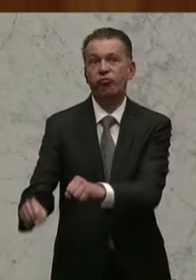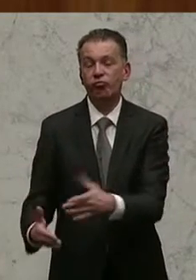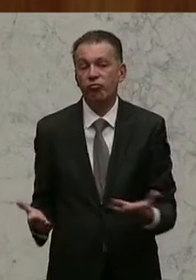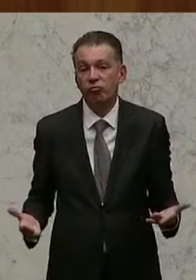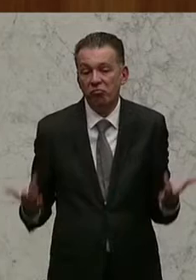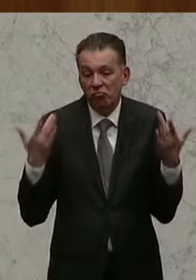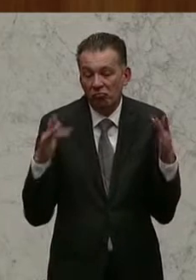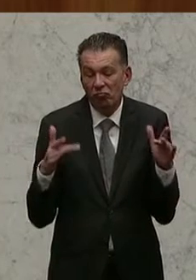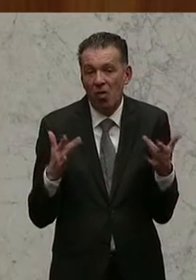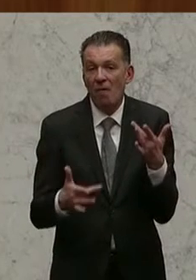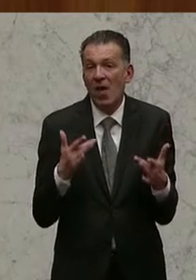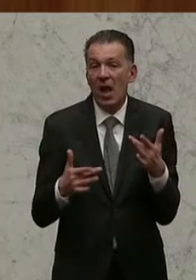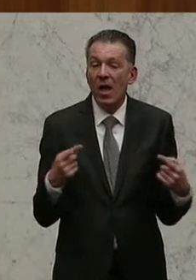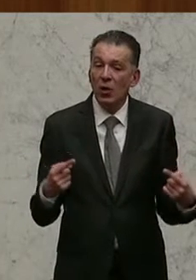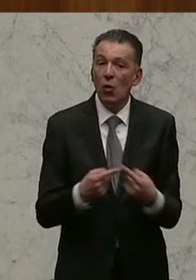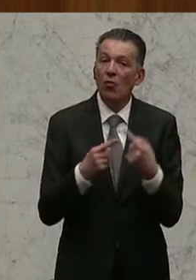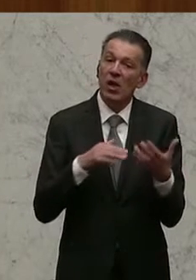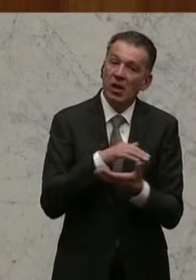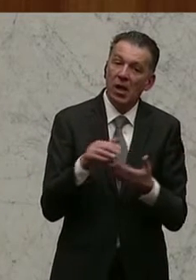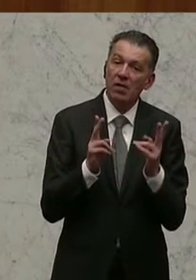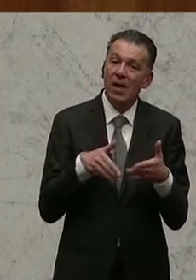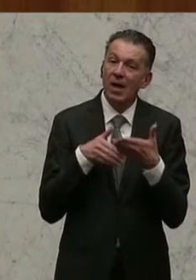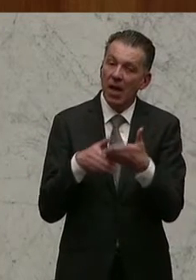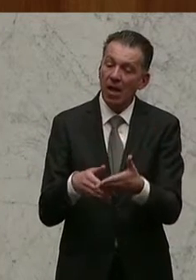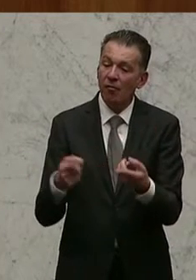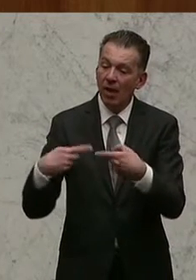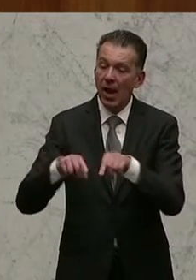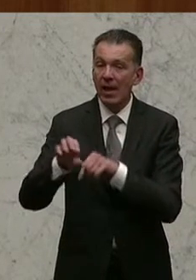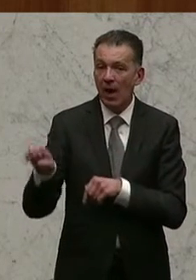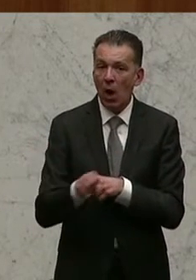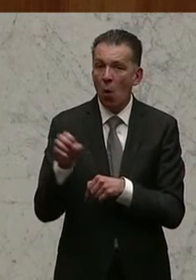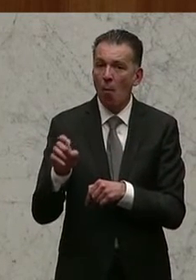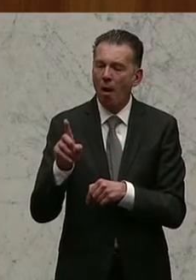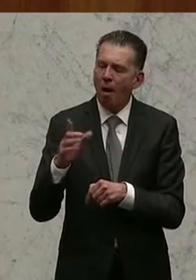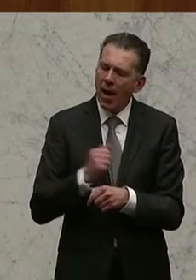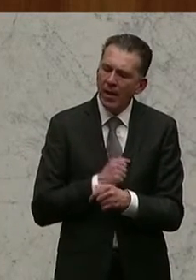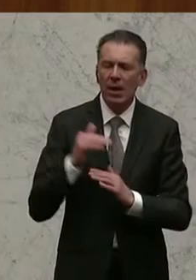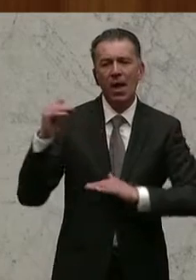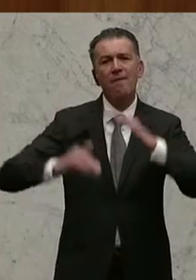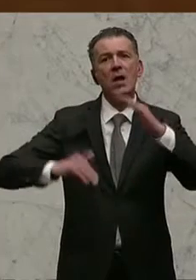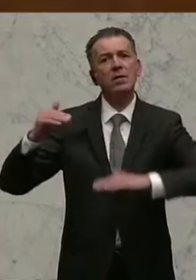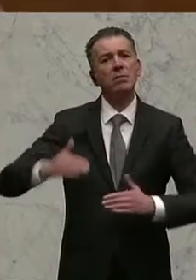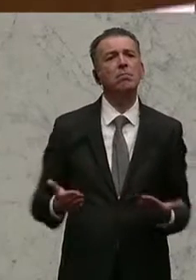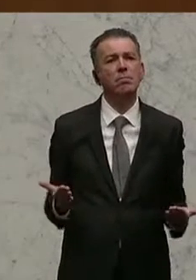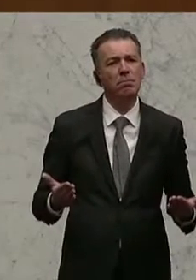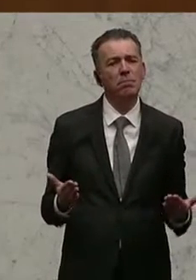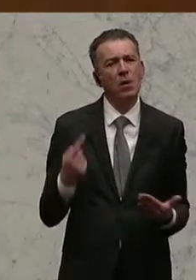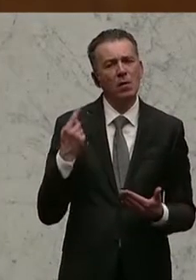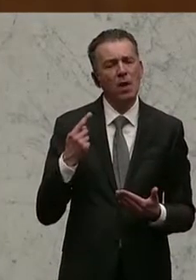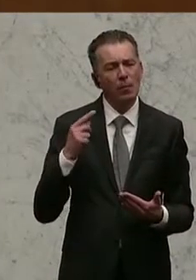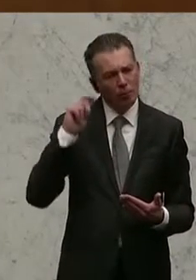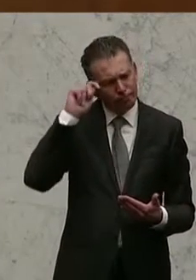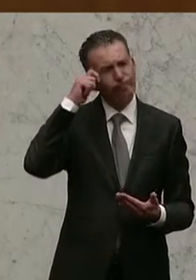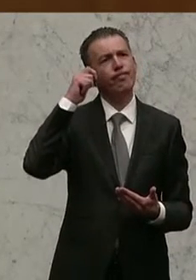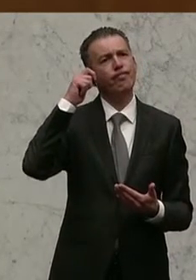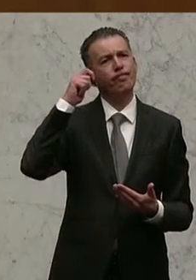Konflikt und diese Krise dazu beitragen, dass die europäischen Länder endlich erwachsen werden. Endlich erwachsen werden und sich darauf besinnen, dass